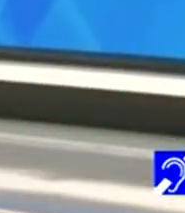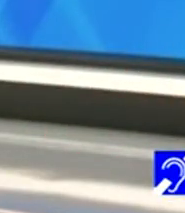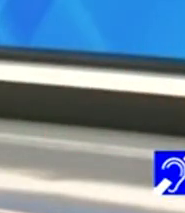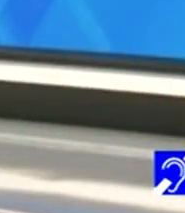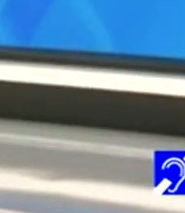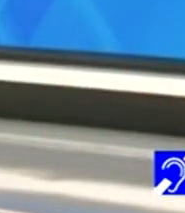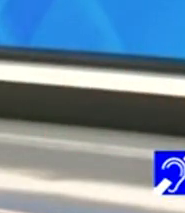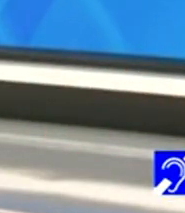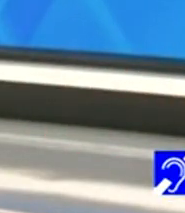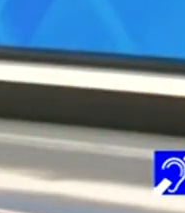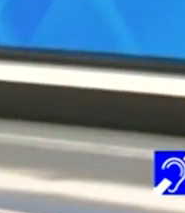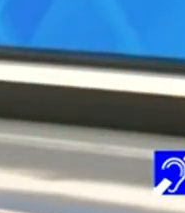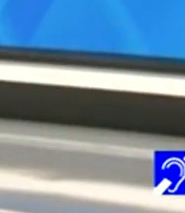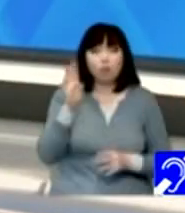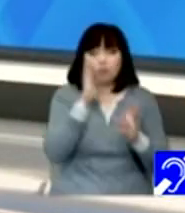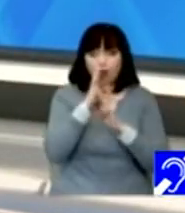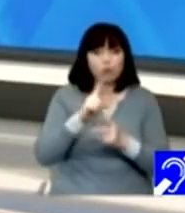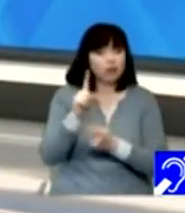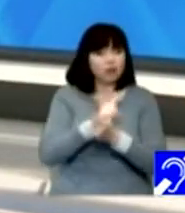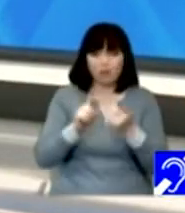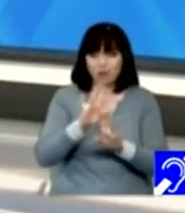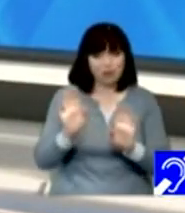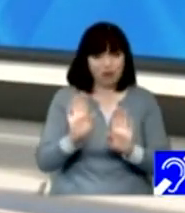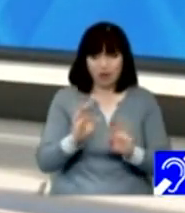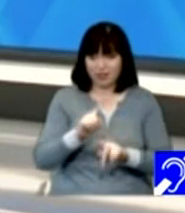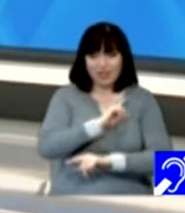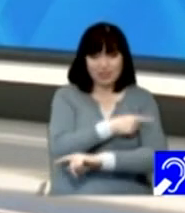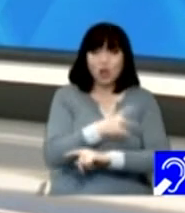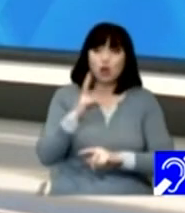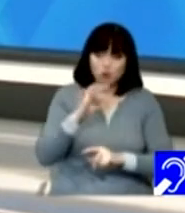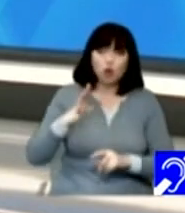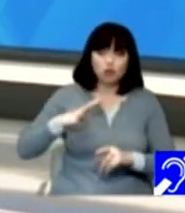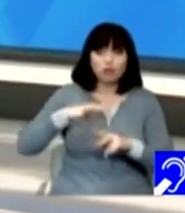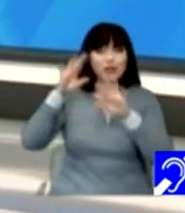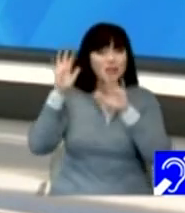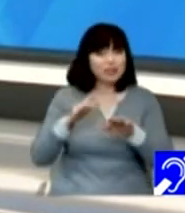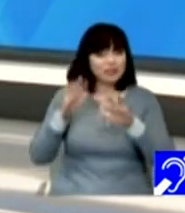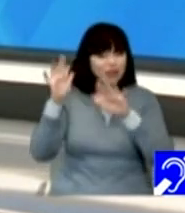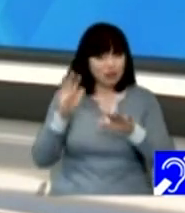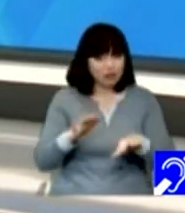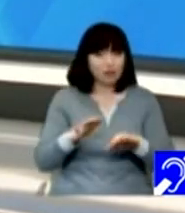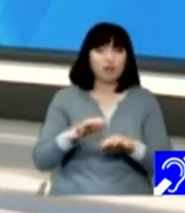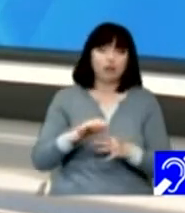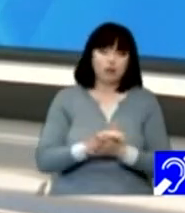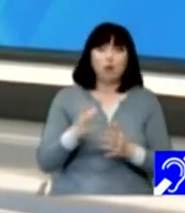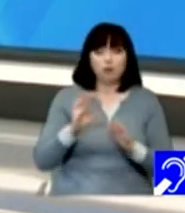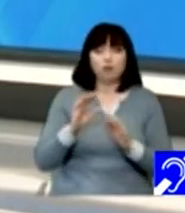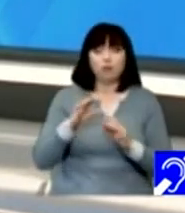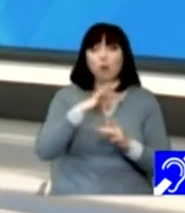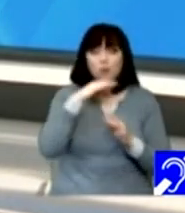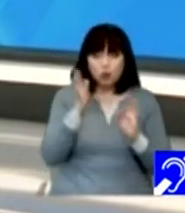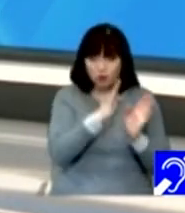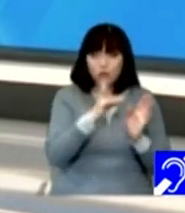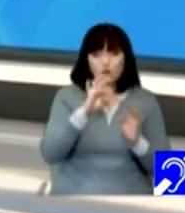Bine v-am găsit în Republica Moldova. Vremea nu se schimbă prea mult, dar sunt așteptate ninsori în majoritatea zonelor, mai puțin în sud. La